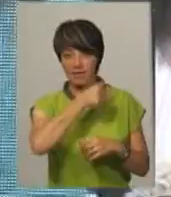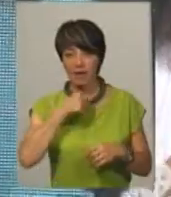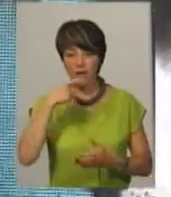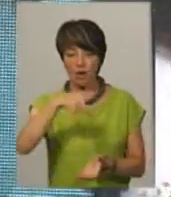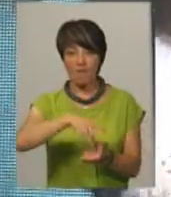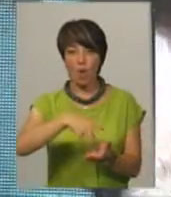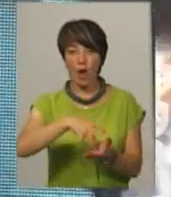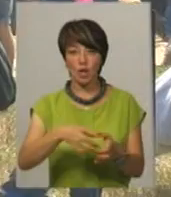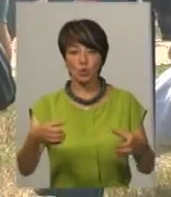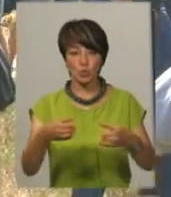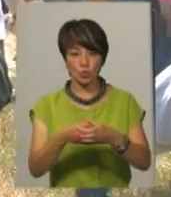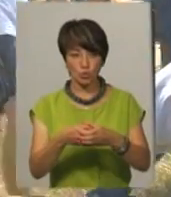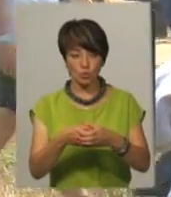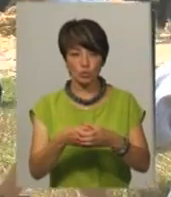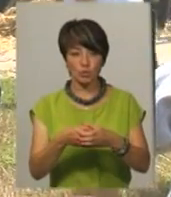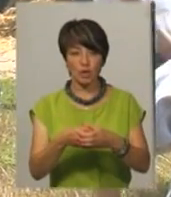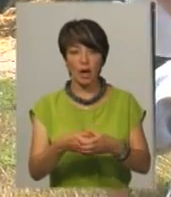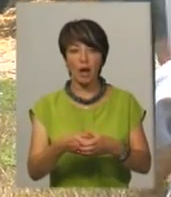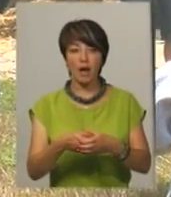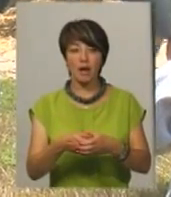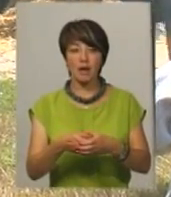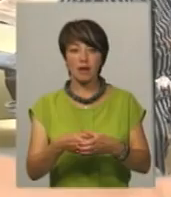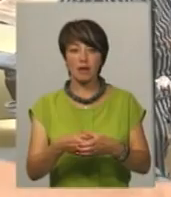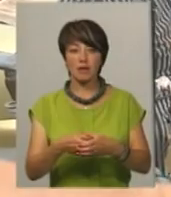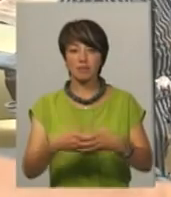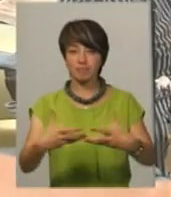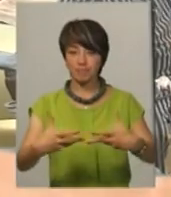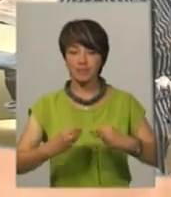«Бордо Нечерна» Наталія Галанджіанс, приносить жагу до життя.